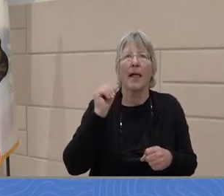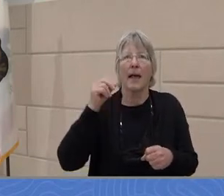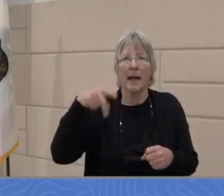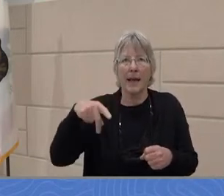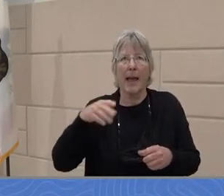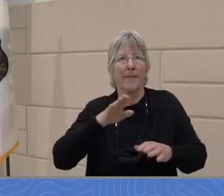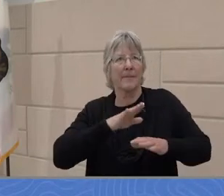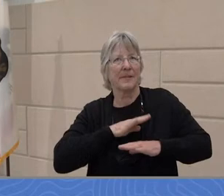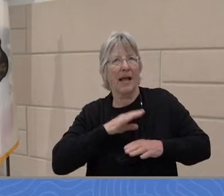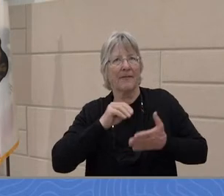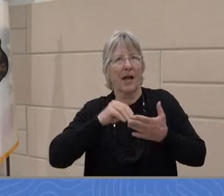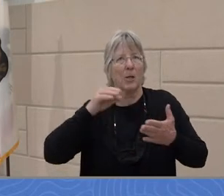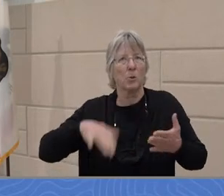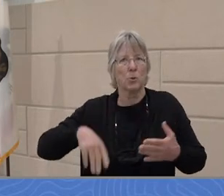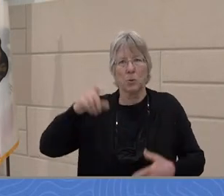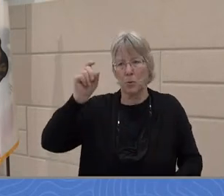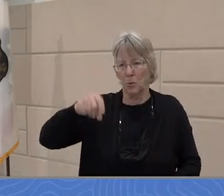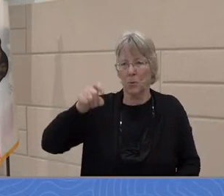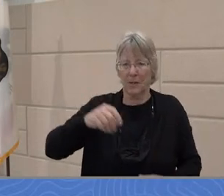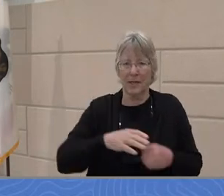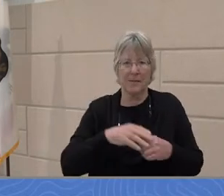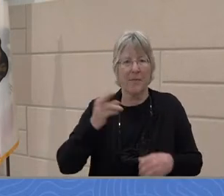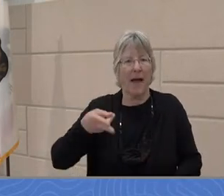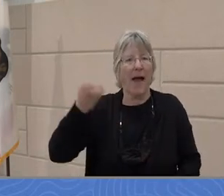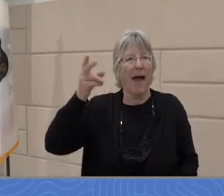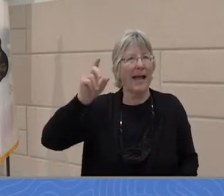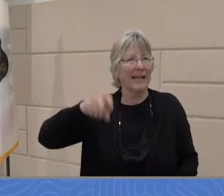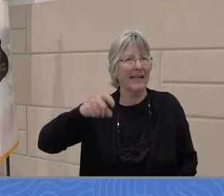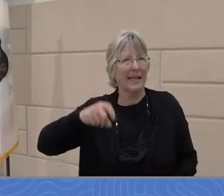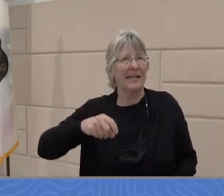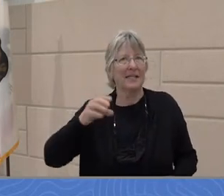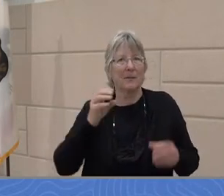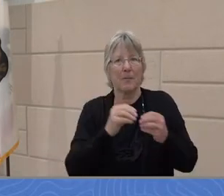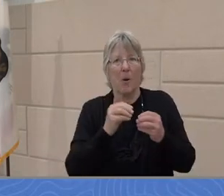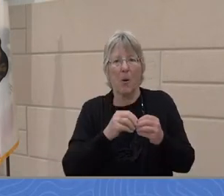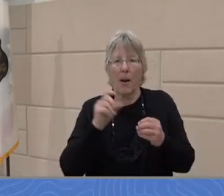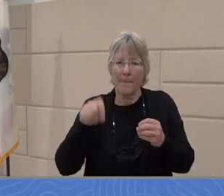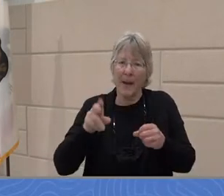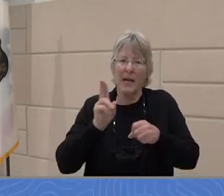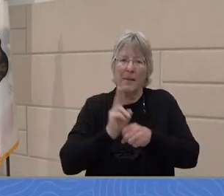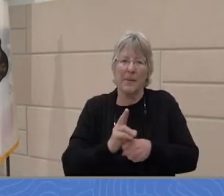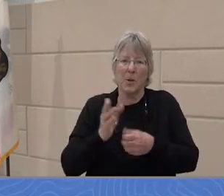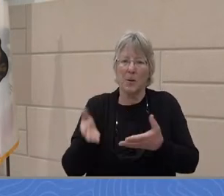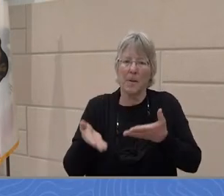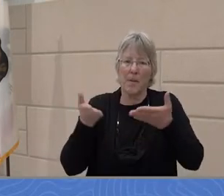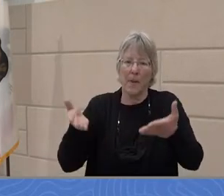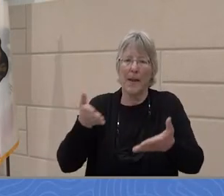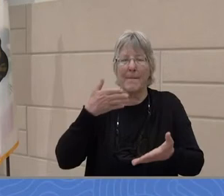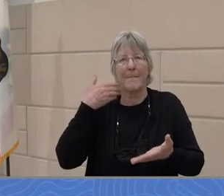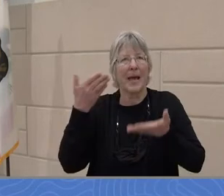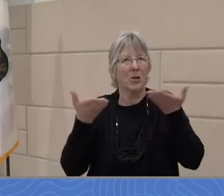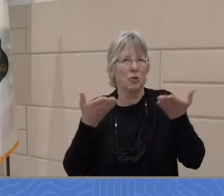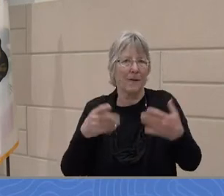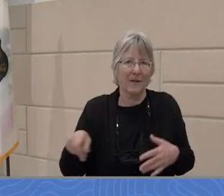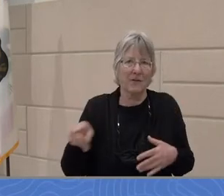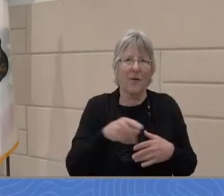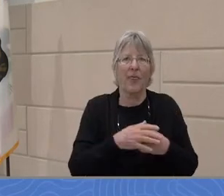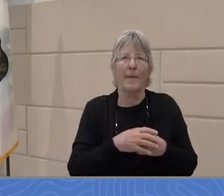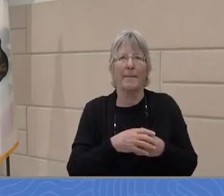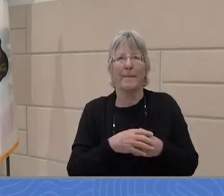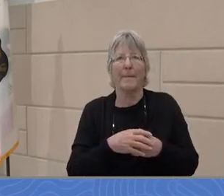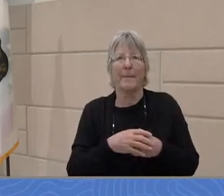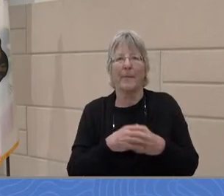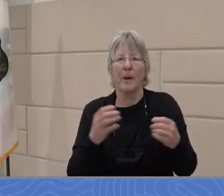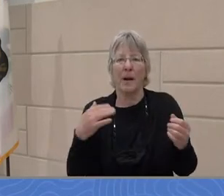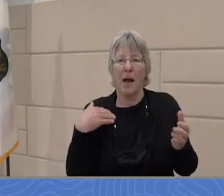ำใบอาการปฏิอัลคาบหนึ่งพอดอลทับไปกาตตามสิกรตรการบัสซะตราตะยกมาปราดำใบพอดอลเซบกา